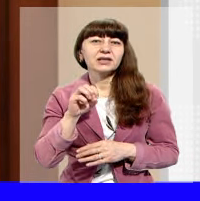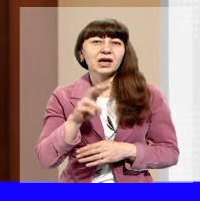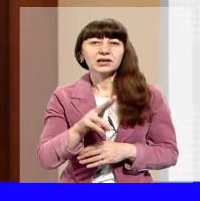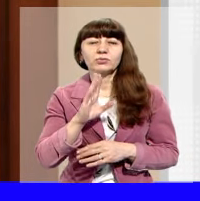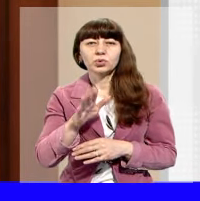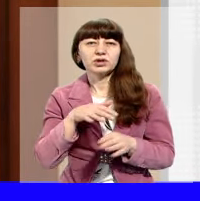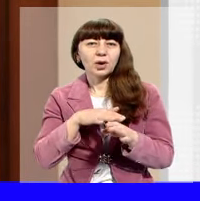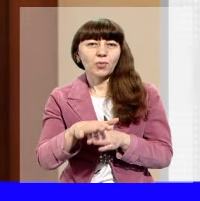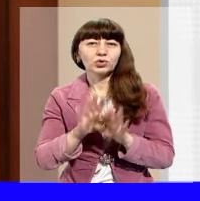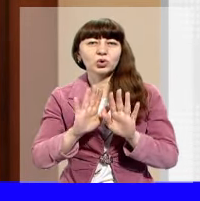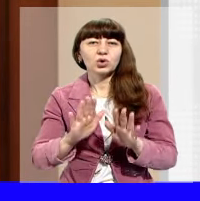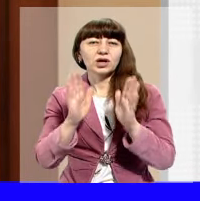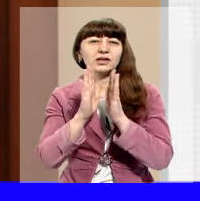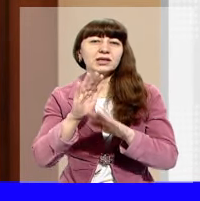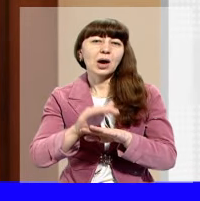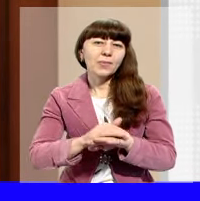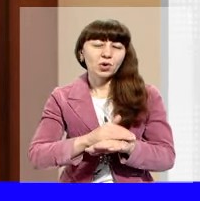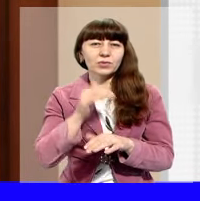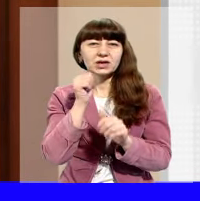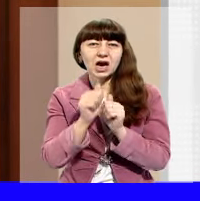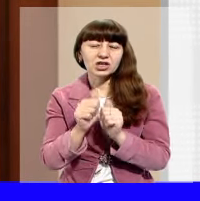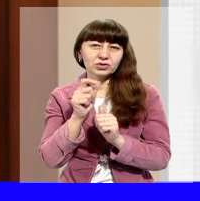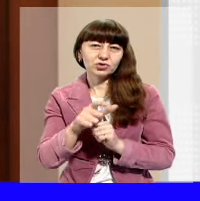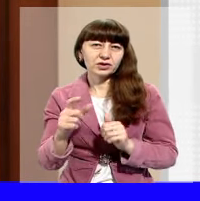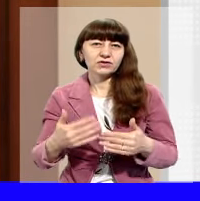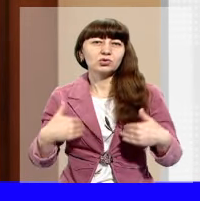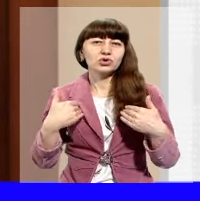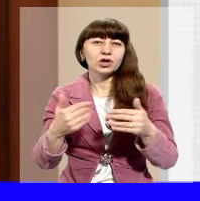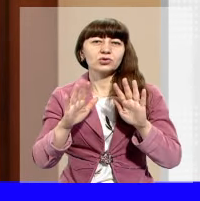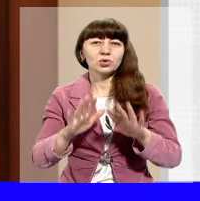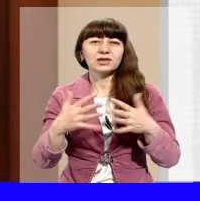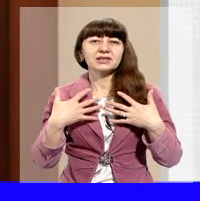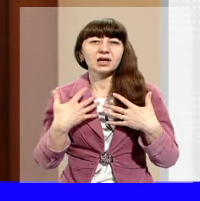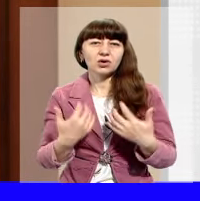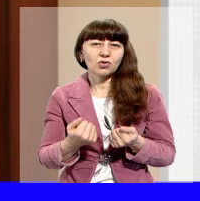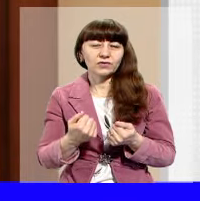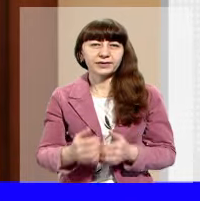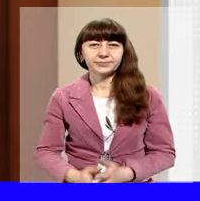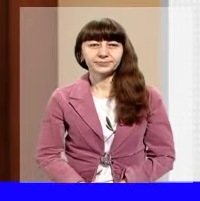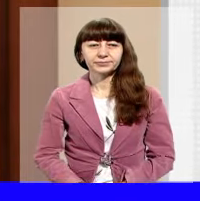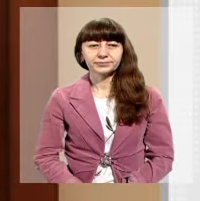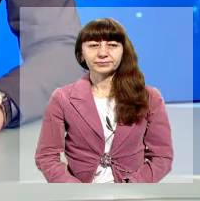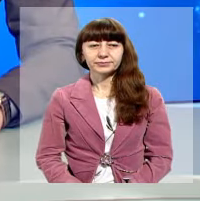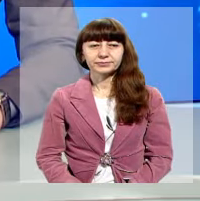істеріңізге сәттілік серік болсын. Тұтқан оразаларыңыз қабыл болып делінген құттықтауда.